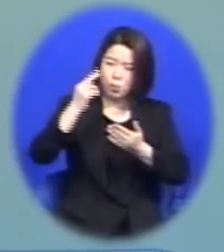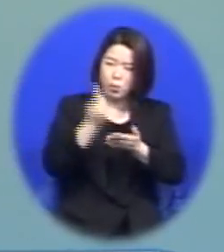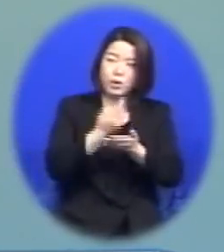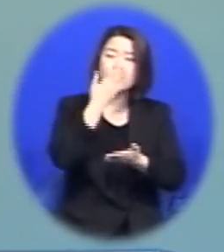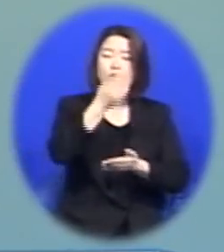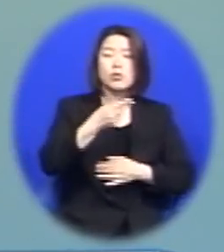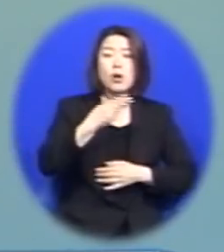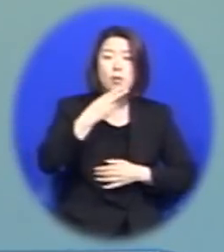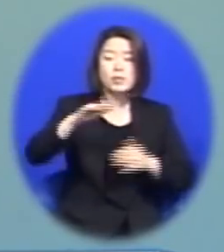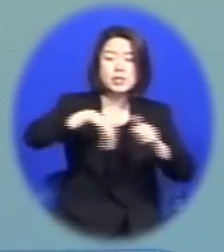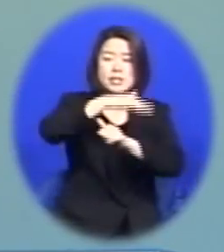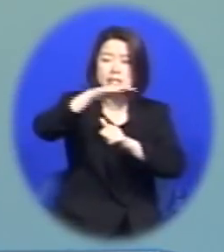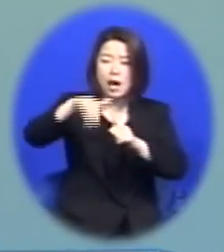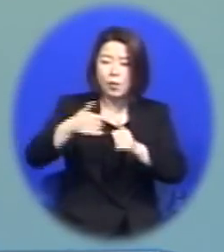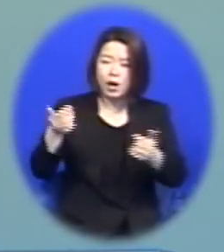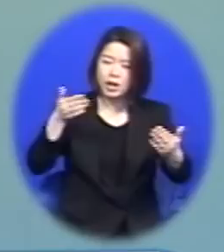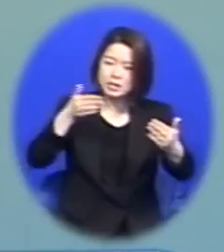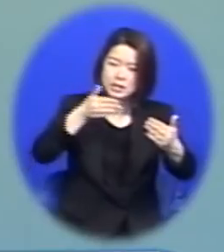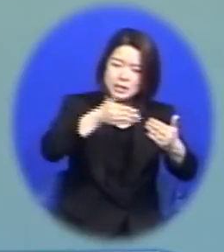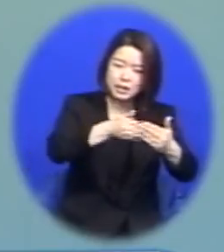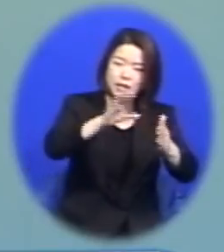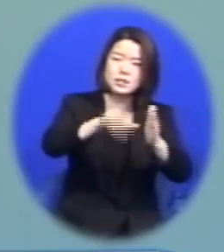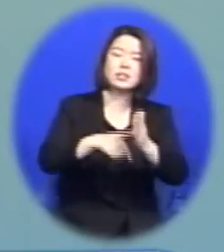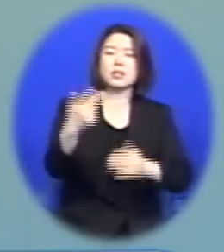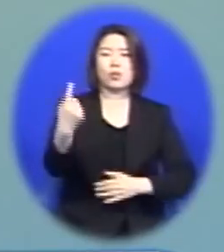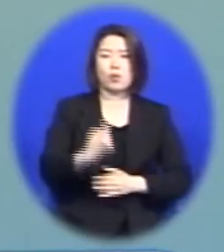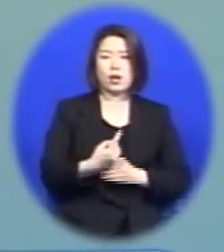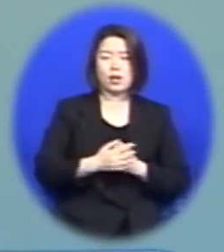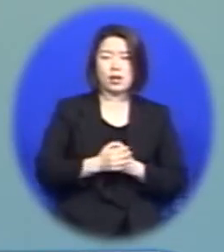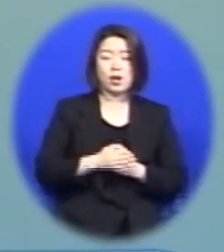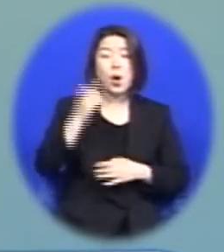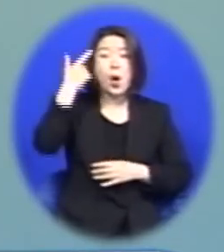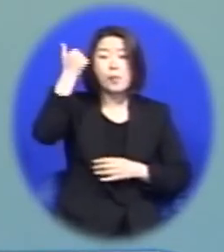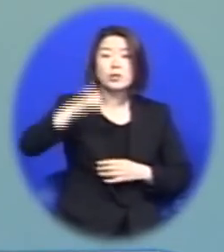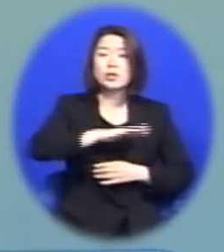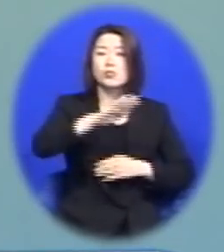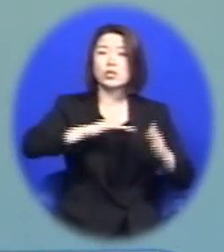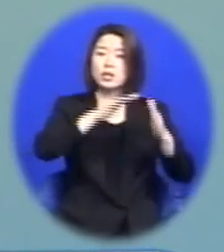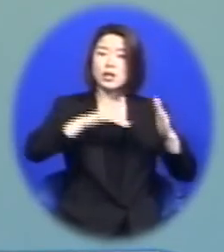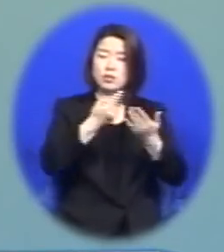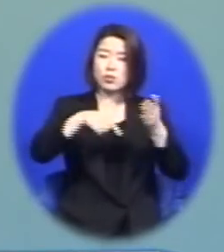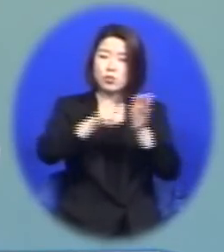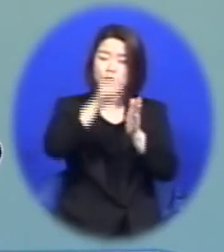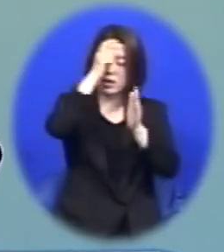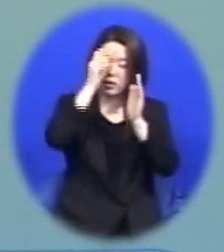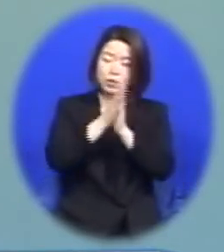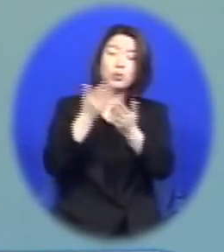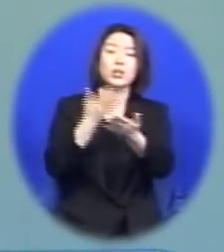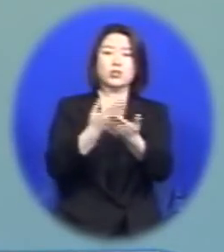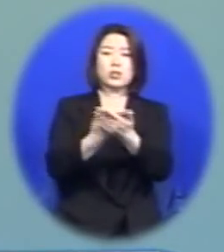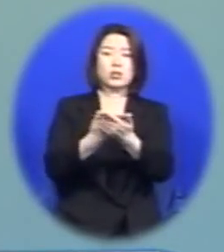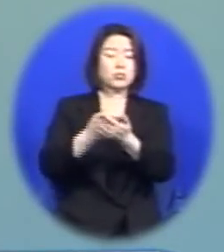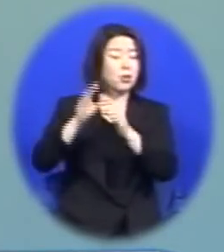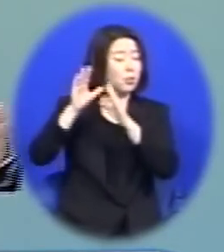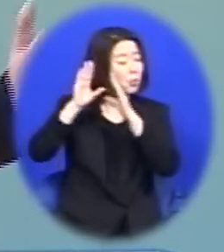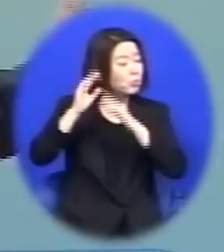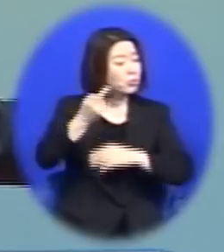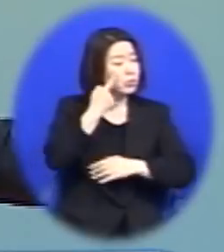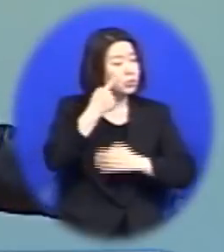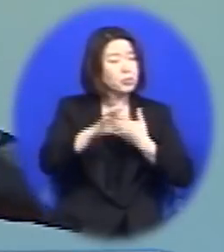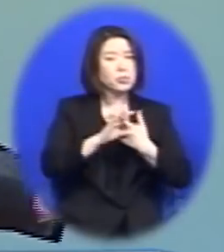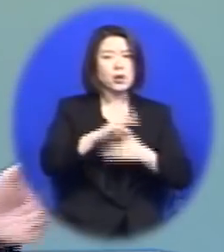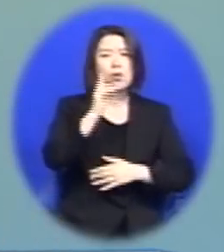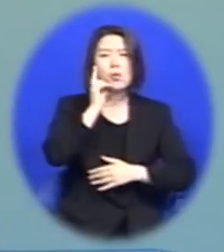상황까지 갔을 때 오셔요 목사님이 우리 가정을 위해서 좀 기도해주세요 들어보면 농어